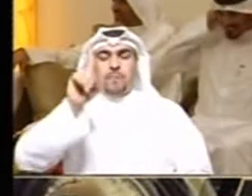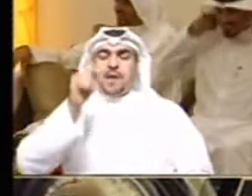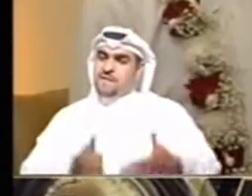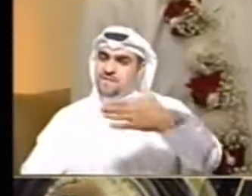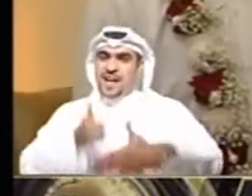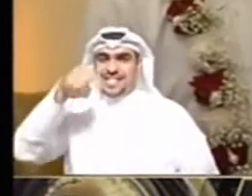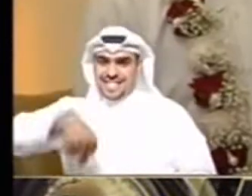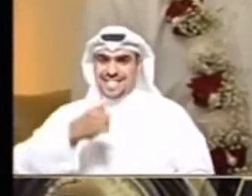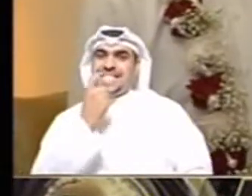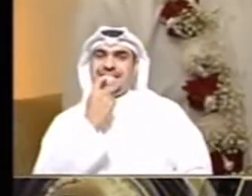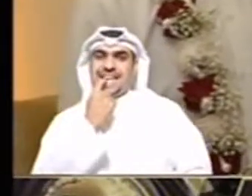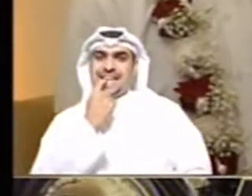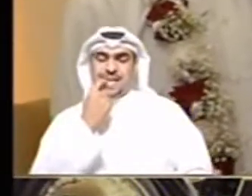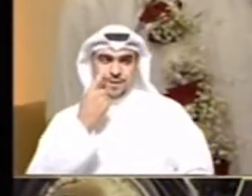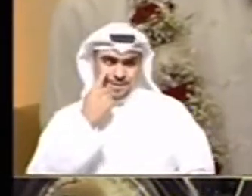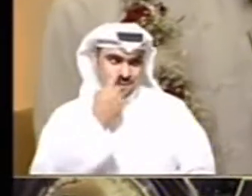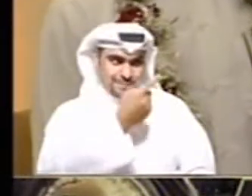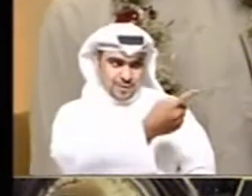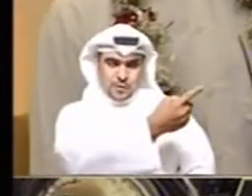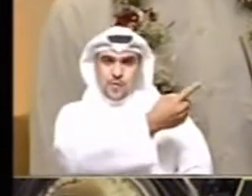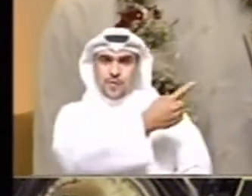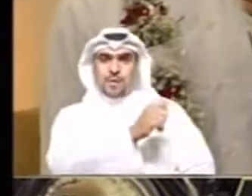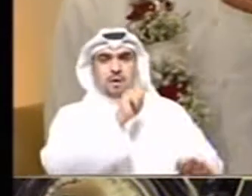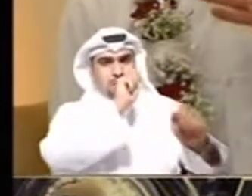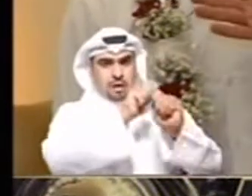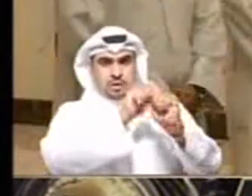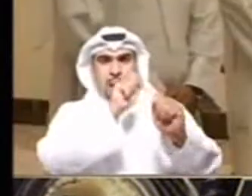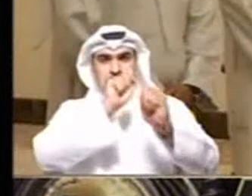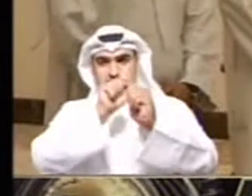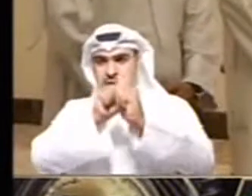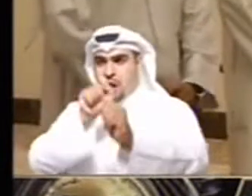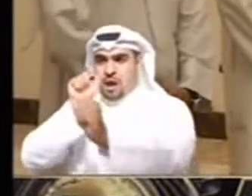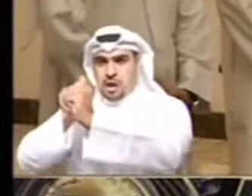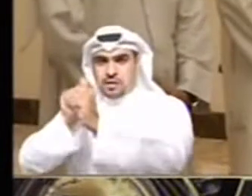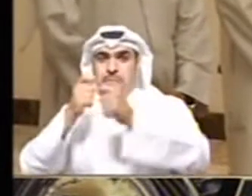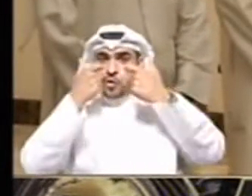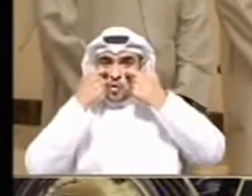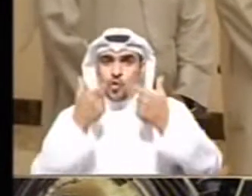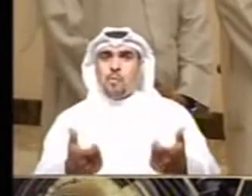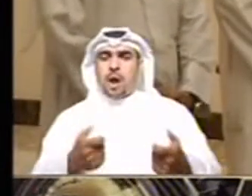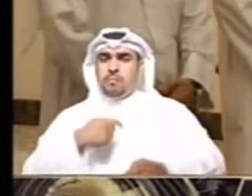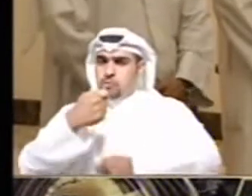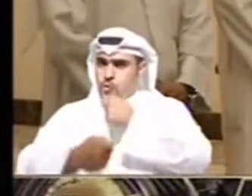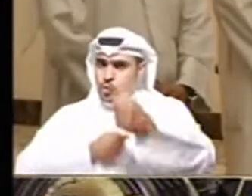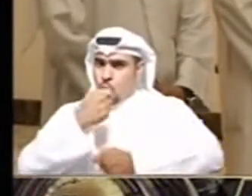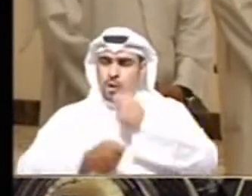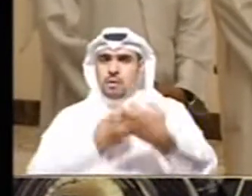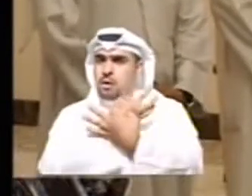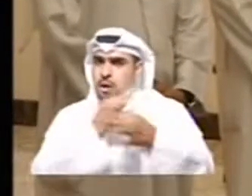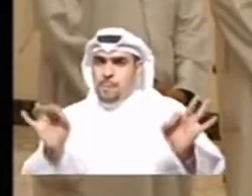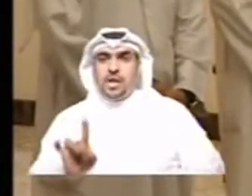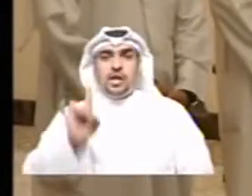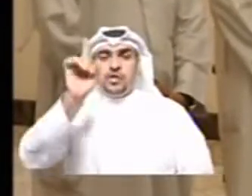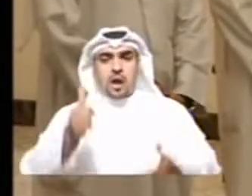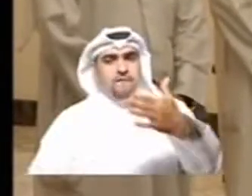بالجائزة. الاستمرار في الجهد والعمل في تطوير العملية التعليمية داخل وزارة التربية والتعليم